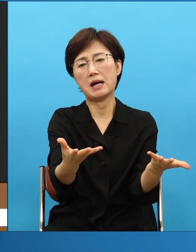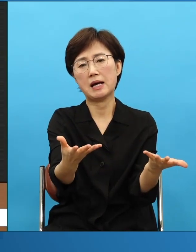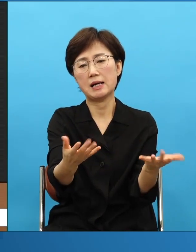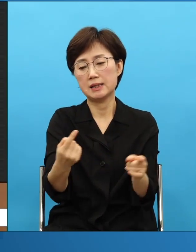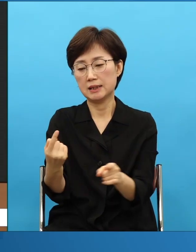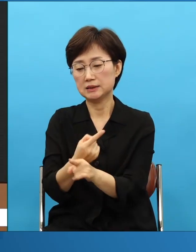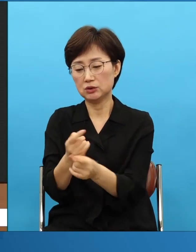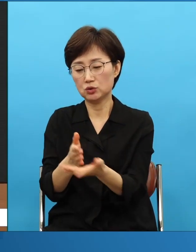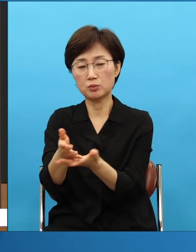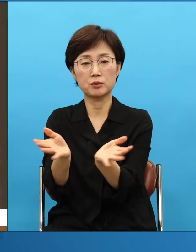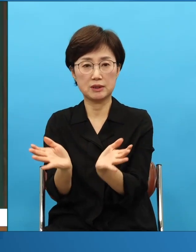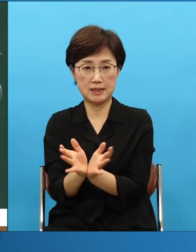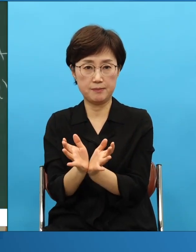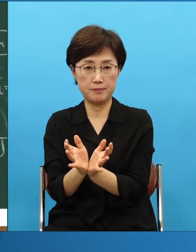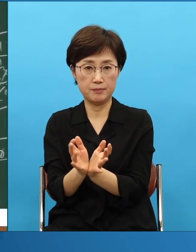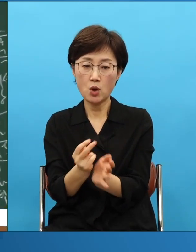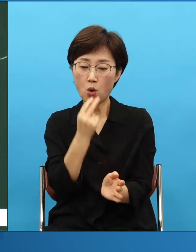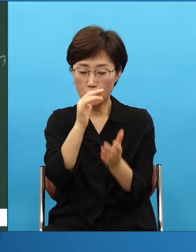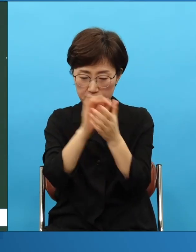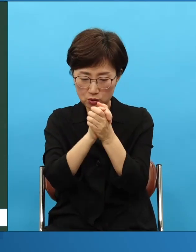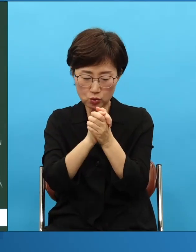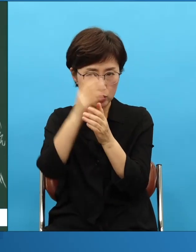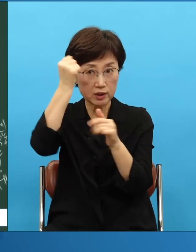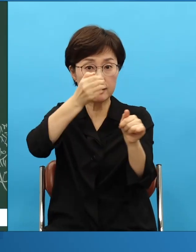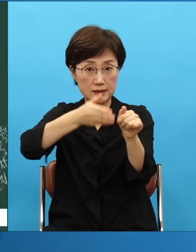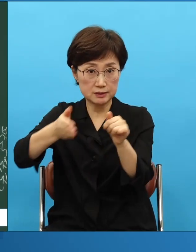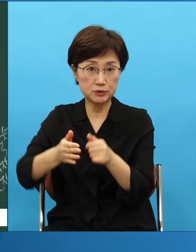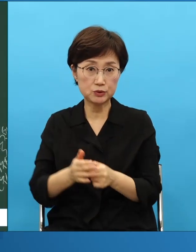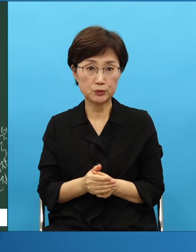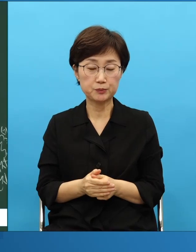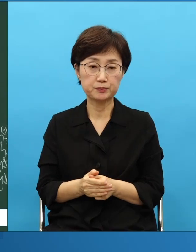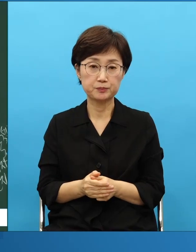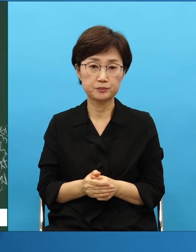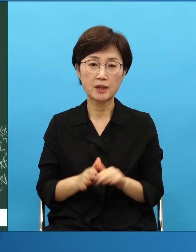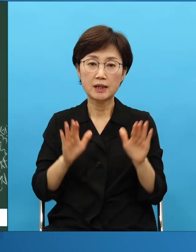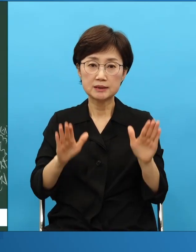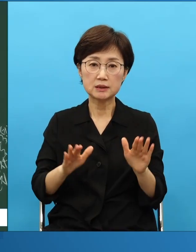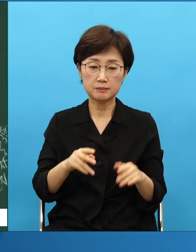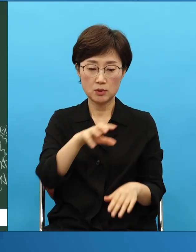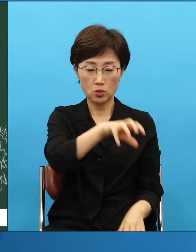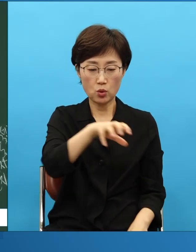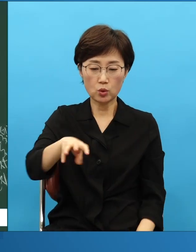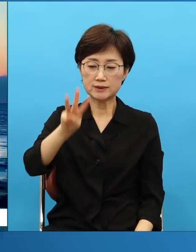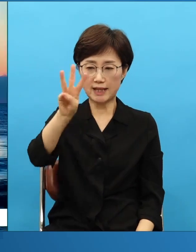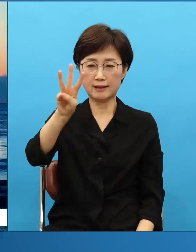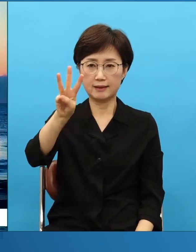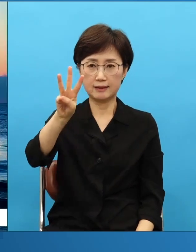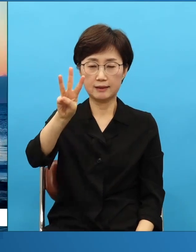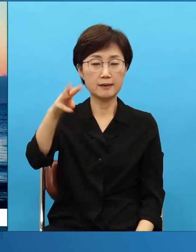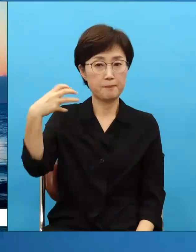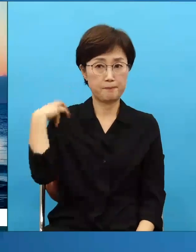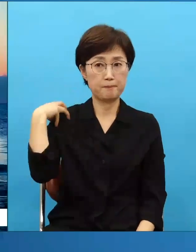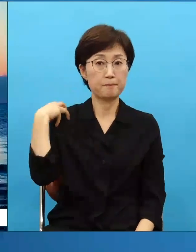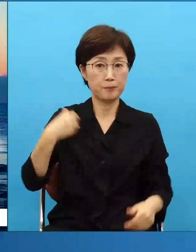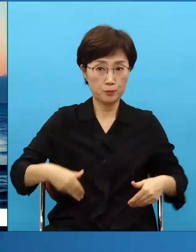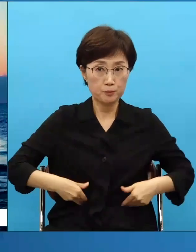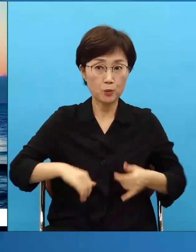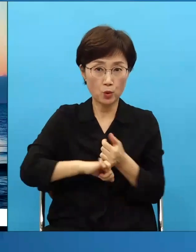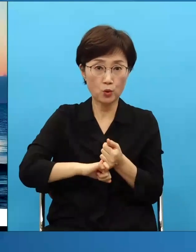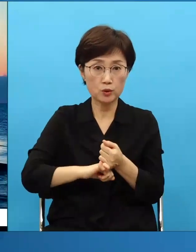치료팀. 호흡 기도를 눈여겨보셔야 됩니다. 이렇게 해서 여러분이 지금 3가지 뜰에 주역이 된다.